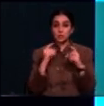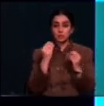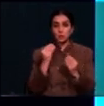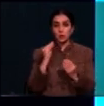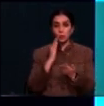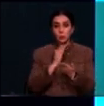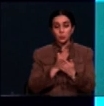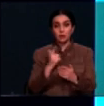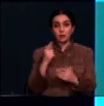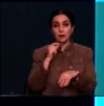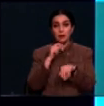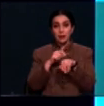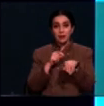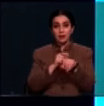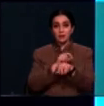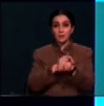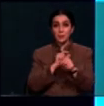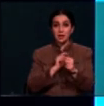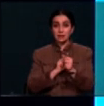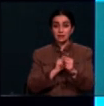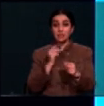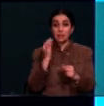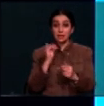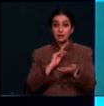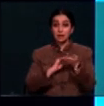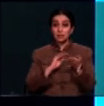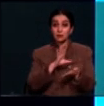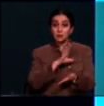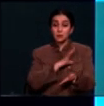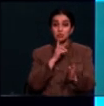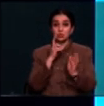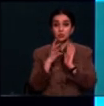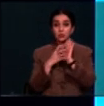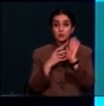повести «Гранатовый браслет», который был написан в